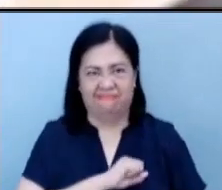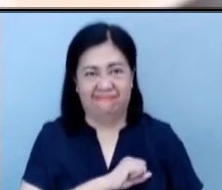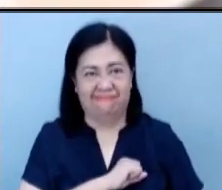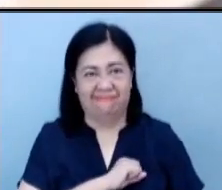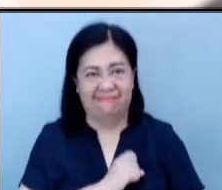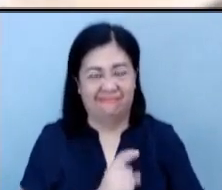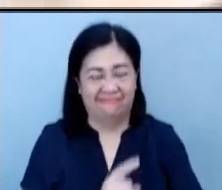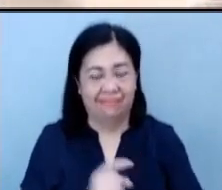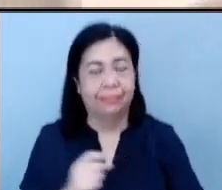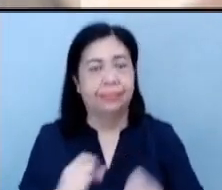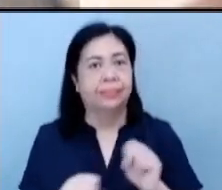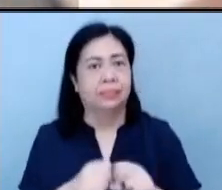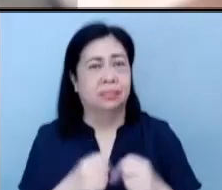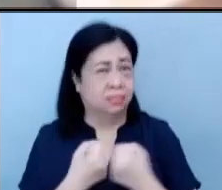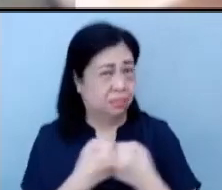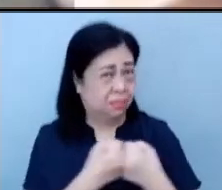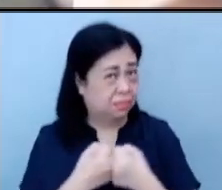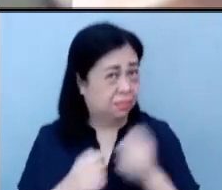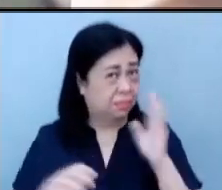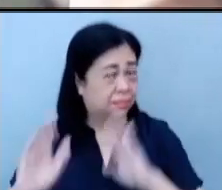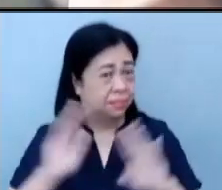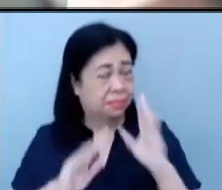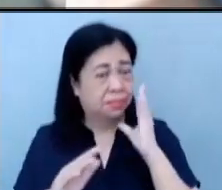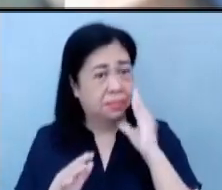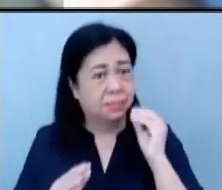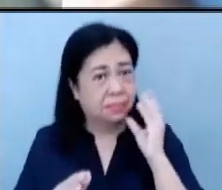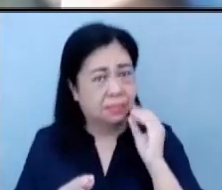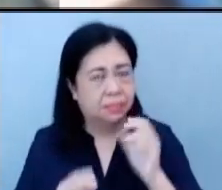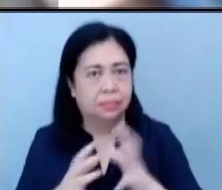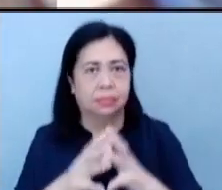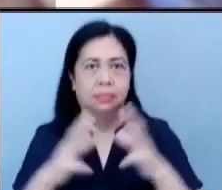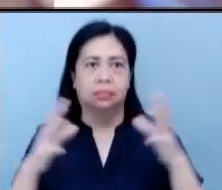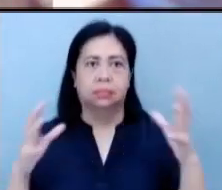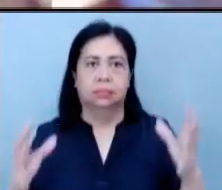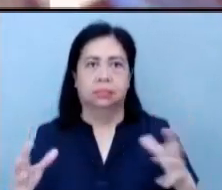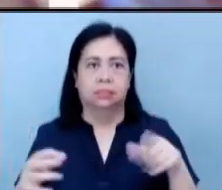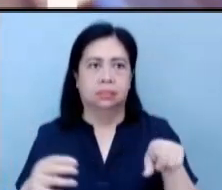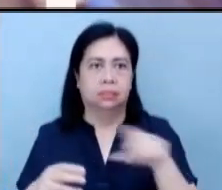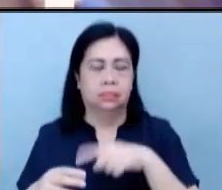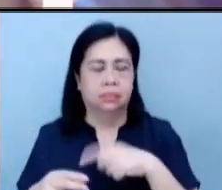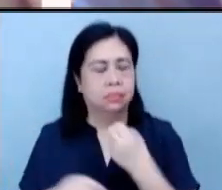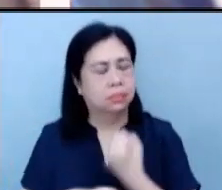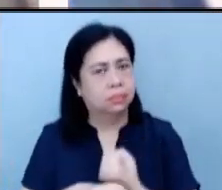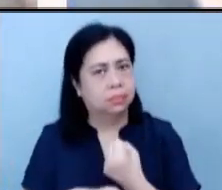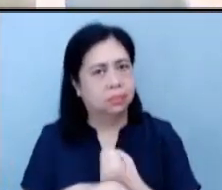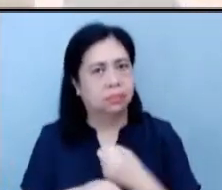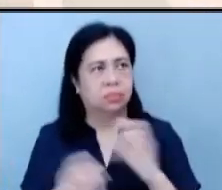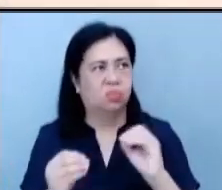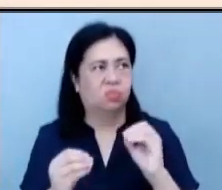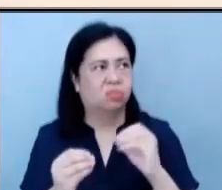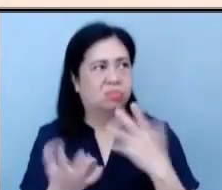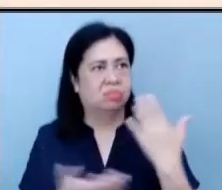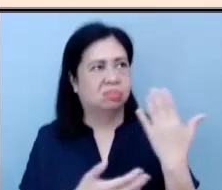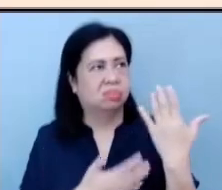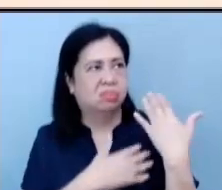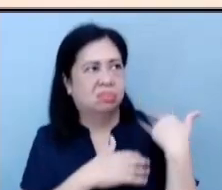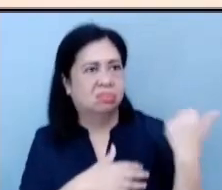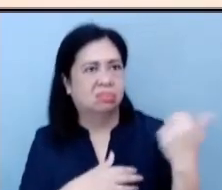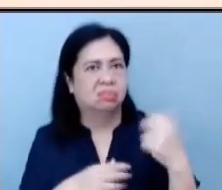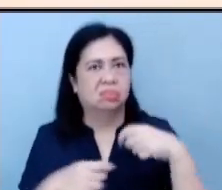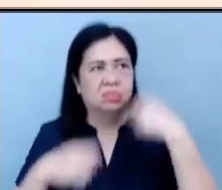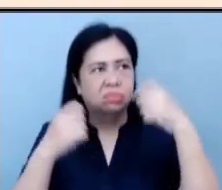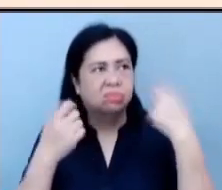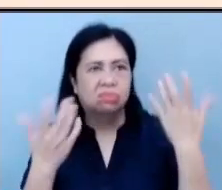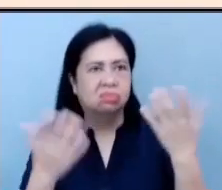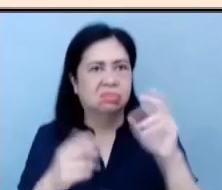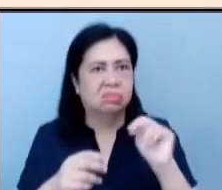bang struggles and challenges along the way? Sobrang dami. As in, ang hirap, lalo pag walang booking. Parang, my God, paano to? Umuupa